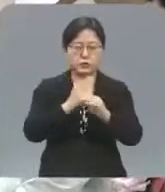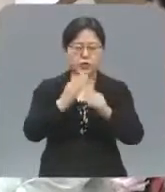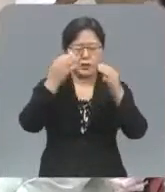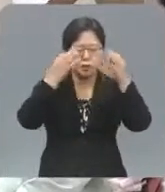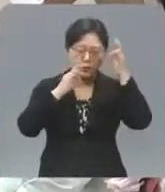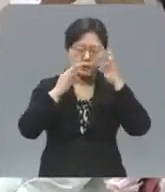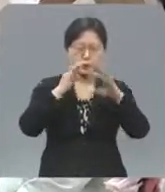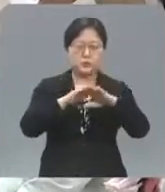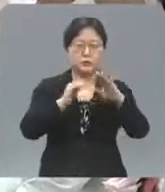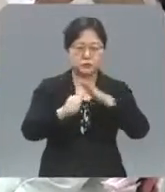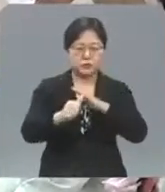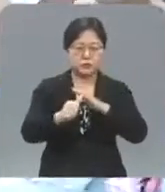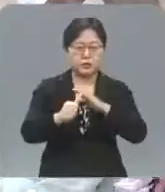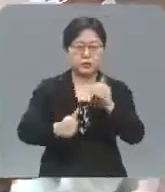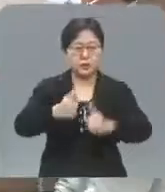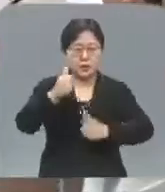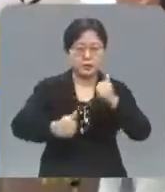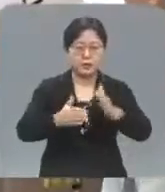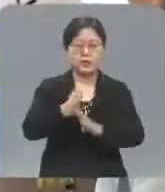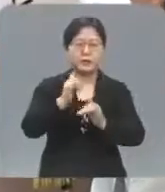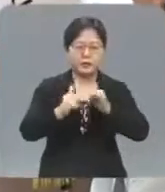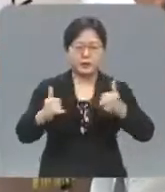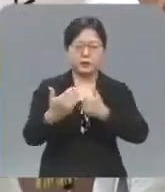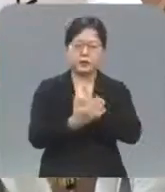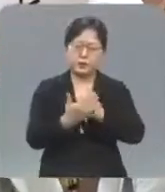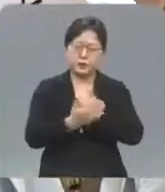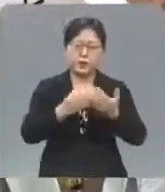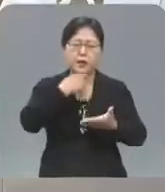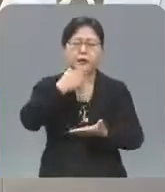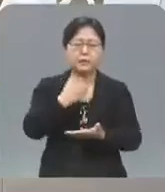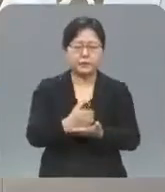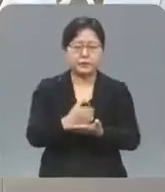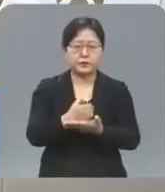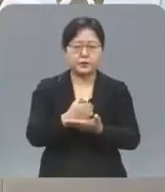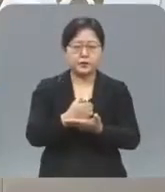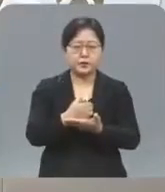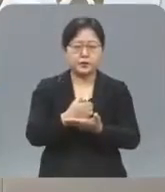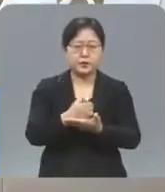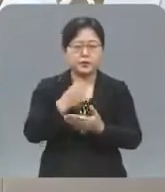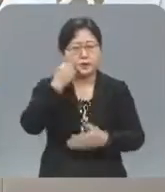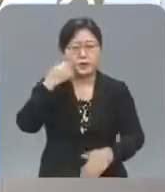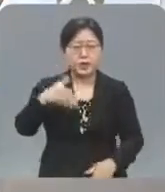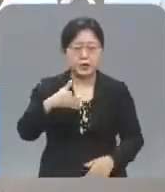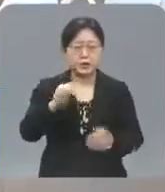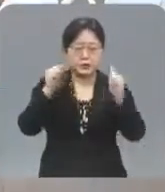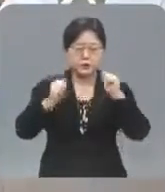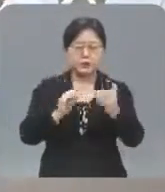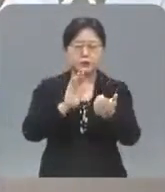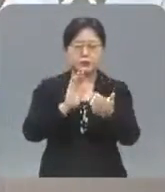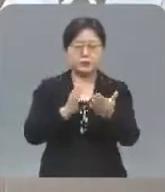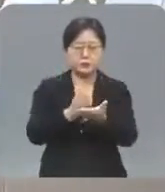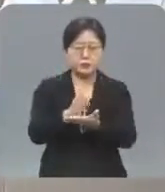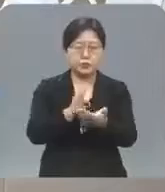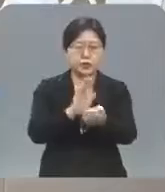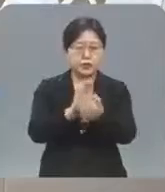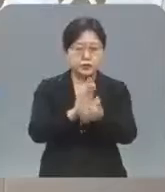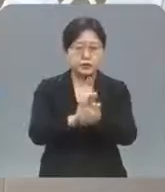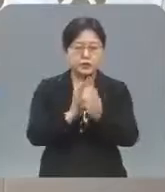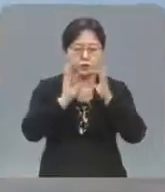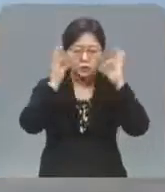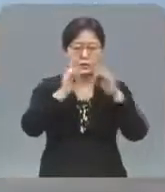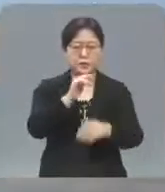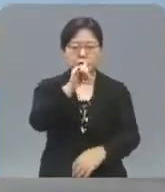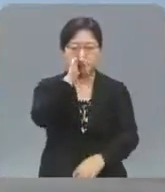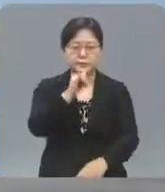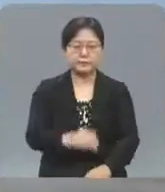흘린 선수들의 선전으로 시민들이 큰 위로와 감동을 받았다며 비인기 종목 체육 분야 지원 등에 더욱 노력하겠다고